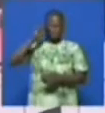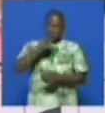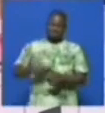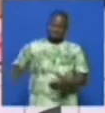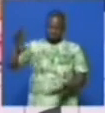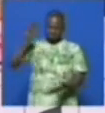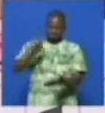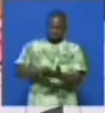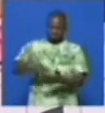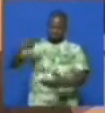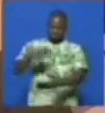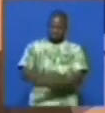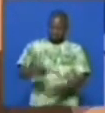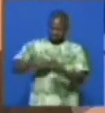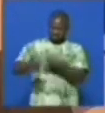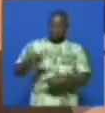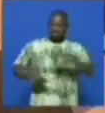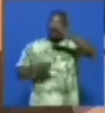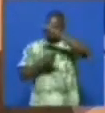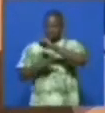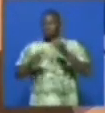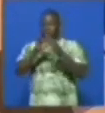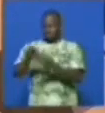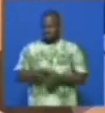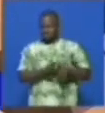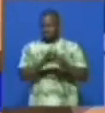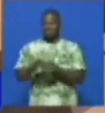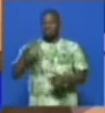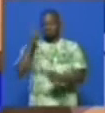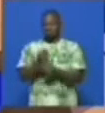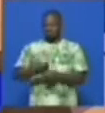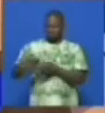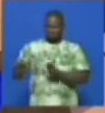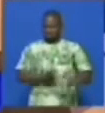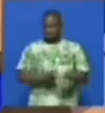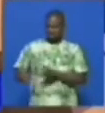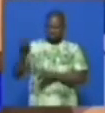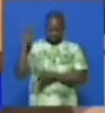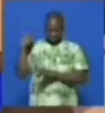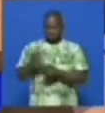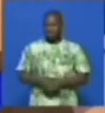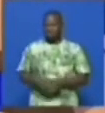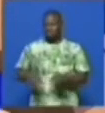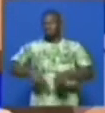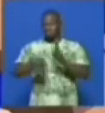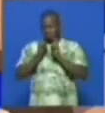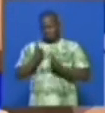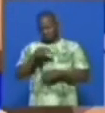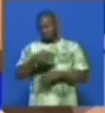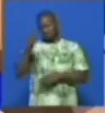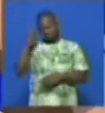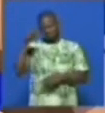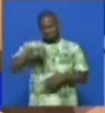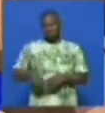renforcer leur collaboration. Les investigations que nous avons faites nous ont permis de comprendre que Aube Nouvelle